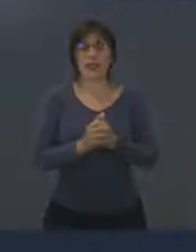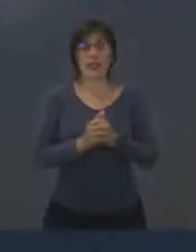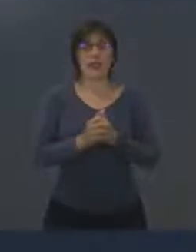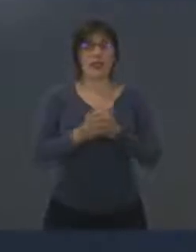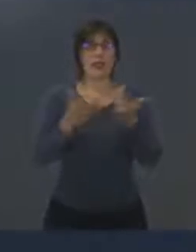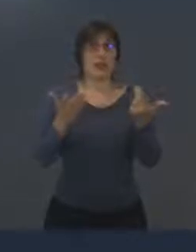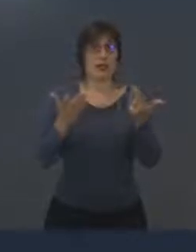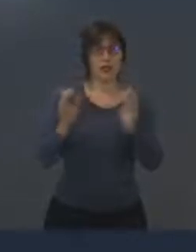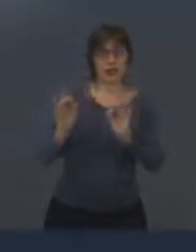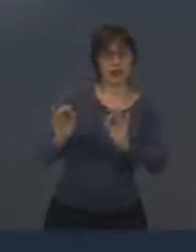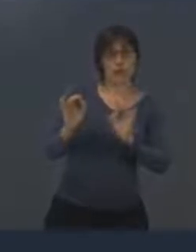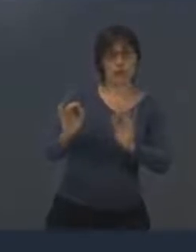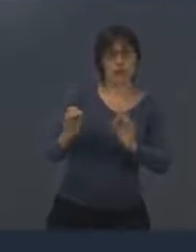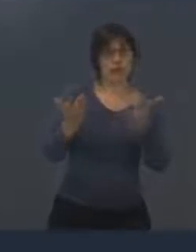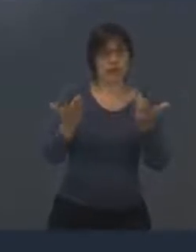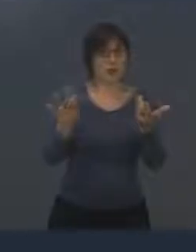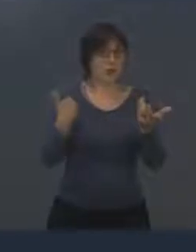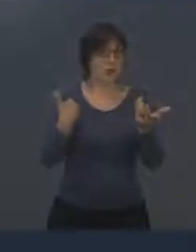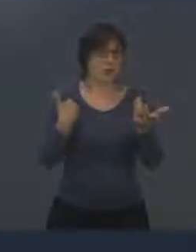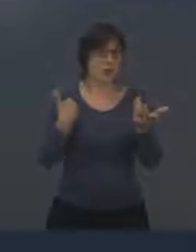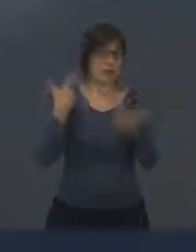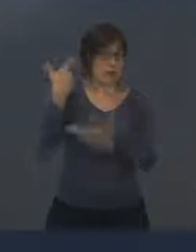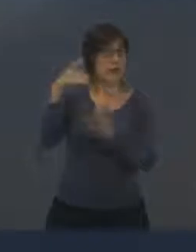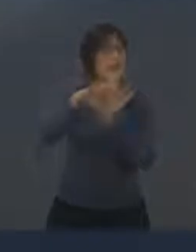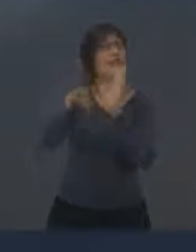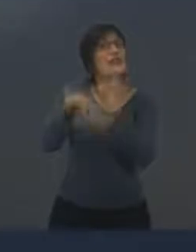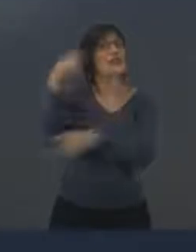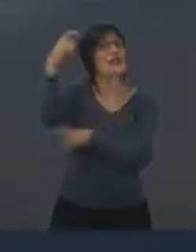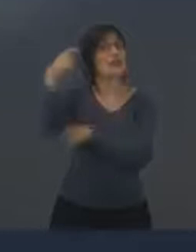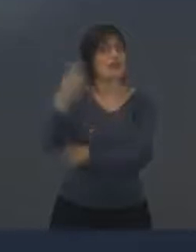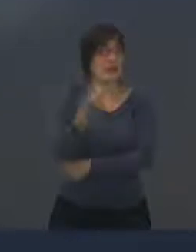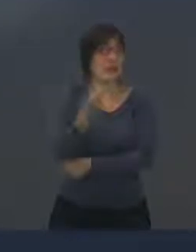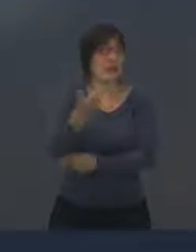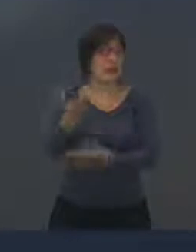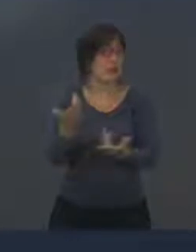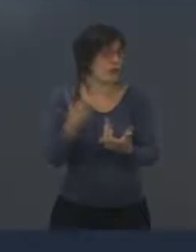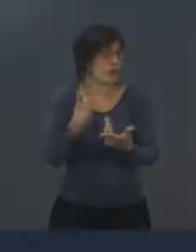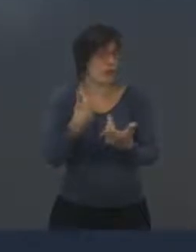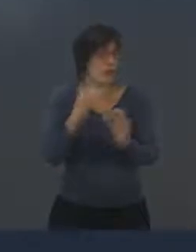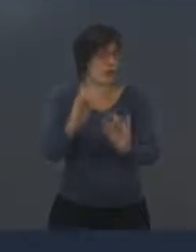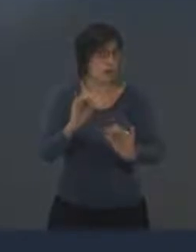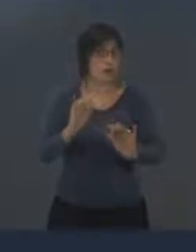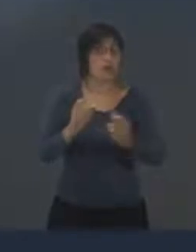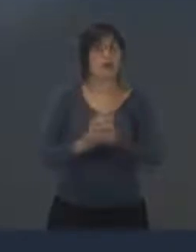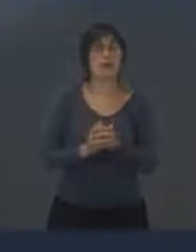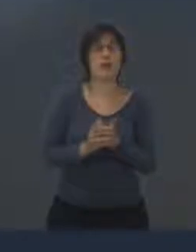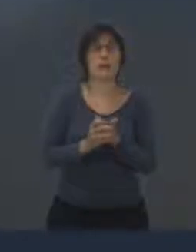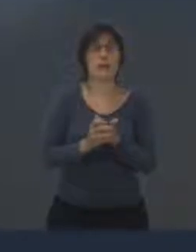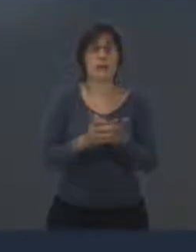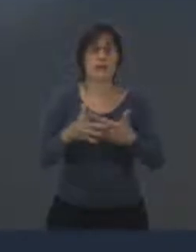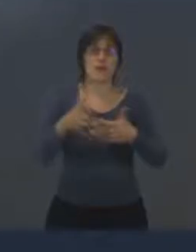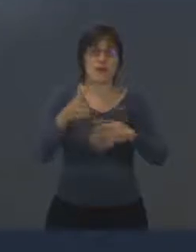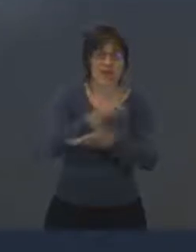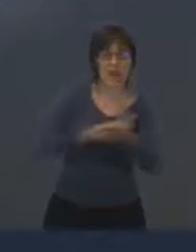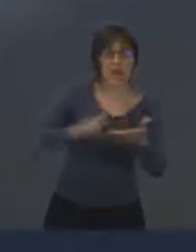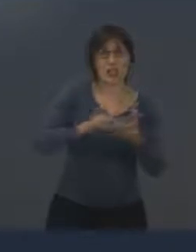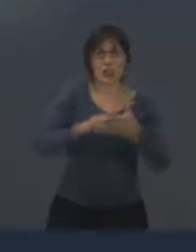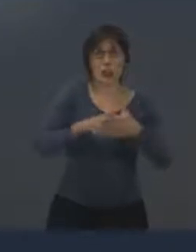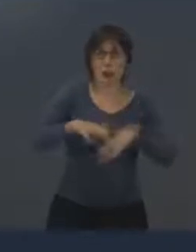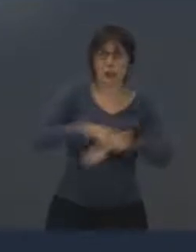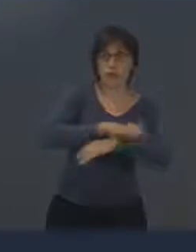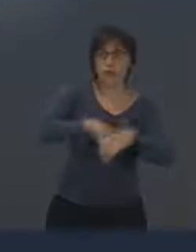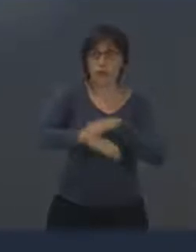l'accord que d'ailleurs j'ai toujours exprimé en tant que vice-président aux finances sur la fragilité des marges de manœuvre des régions et